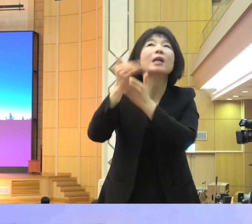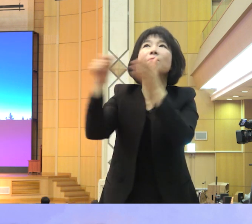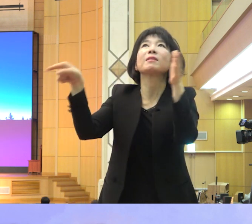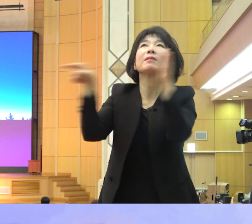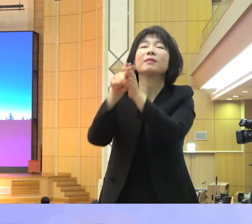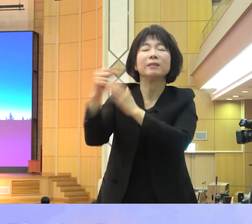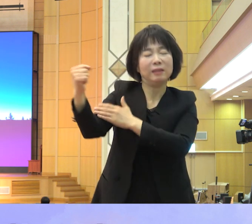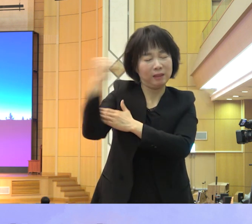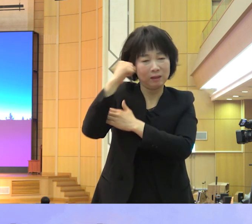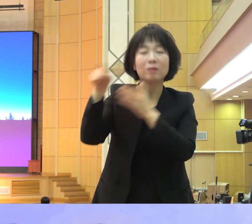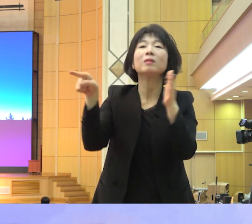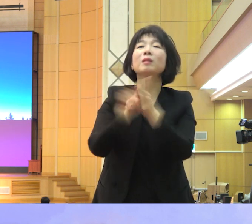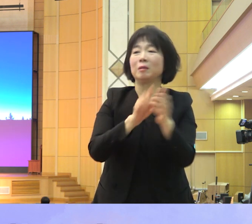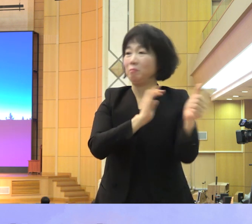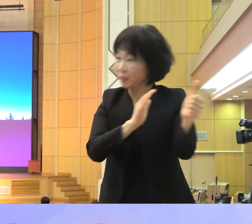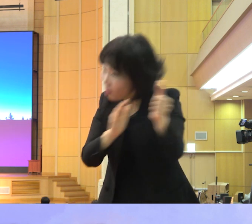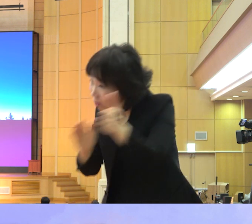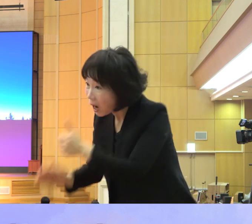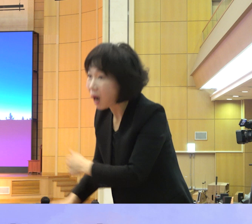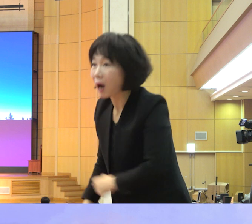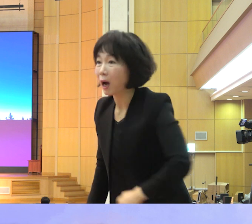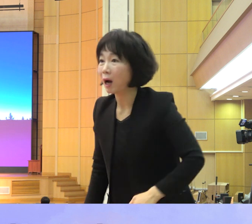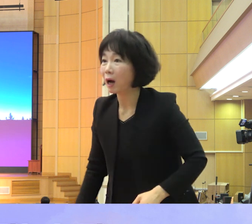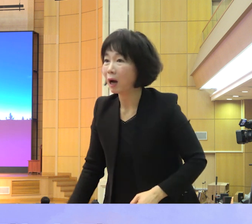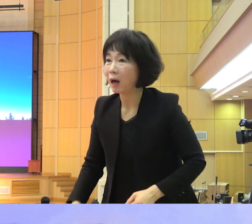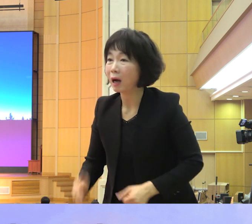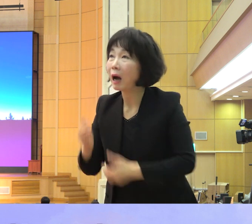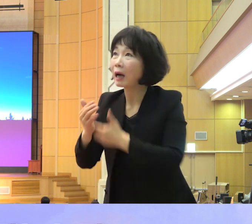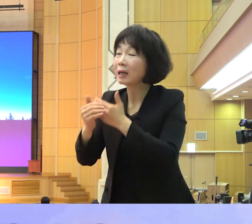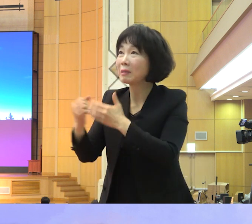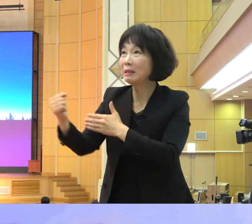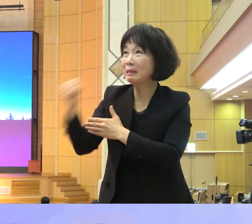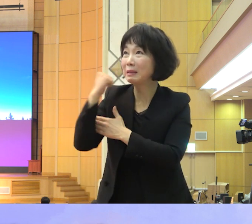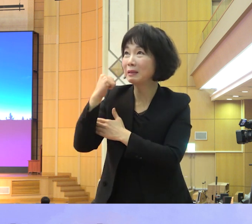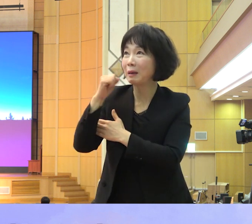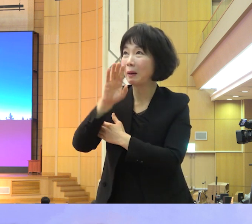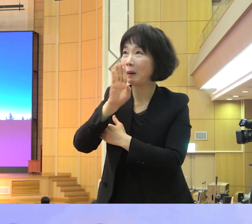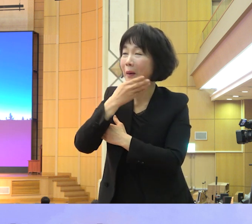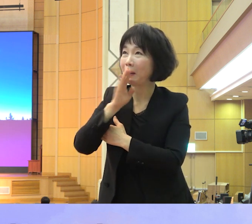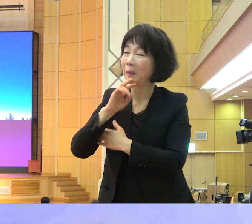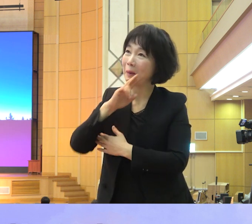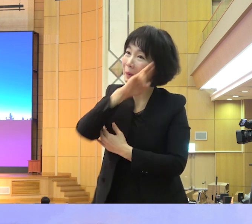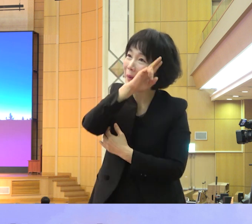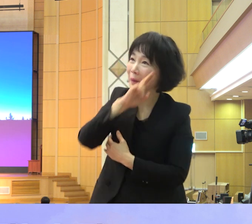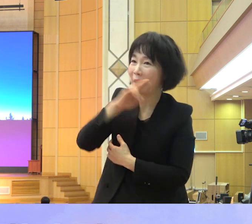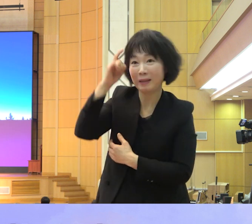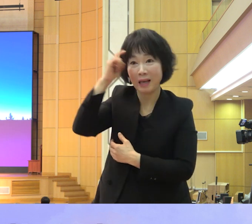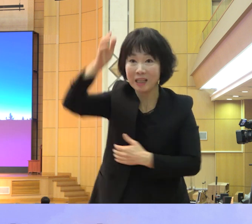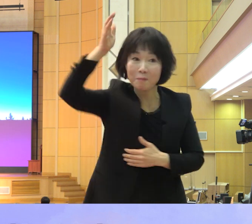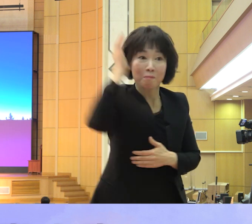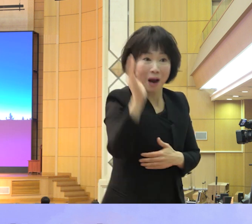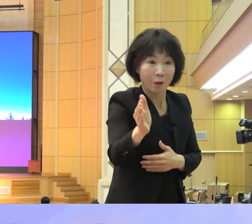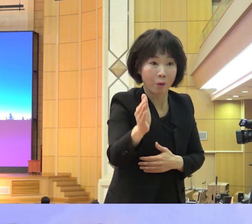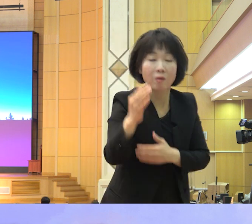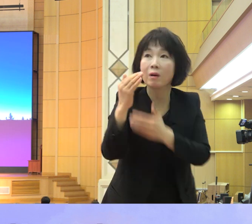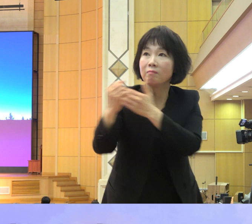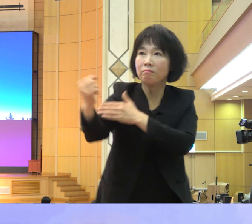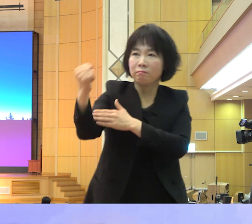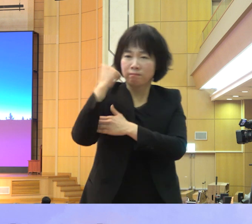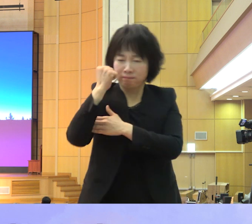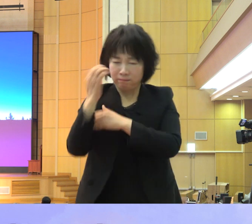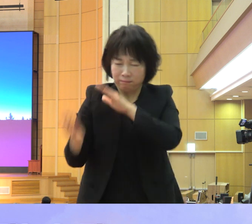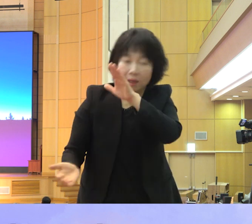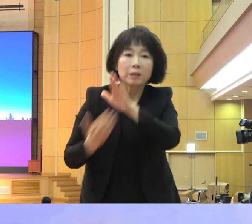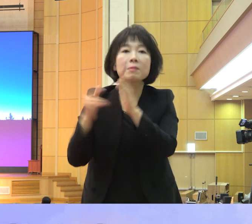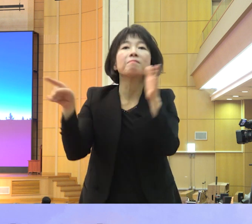거예요. 능력을 믿으라는 거예요. 능력을 믿을 때 능치 못할이 없느니라. 주님의 능력은 역사한다는 것입니다.